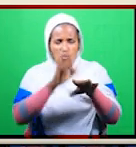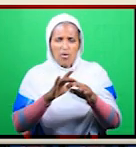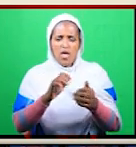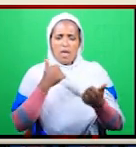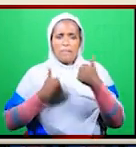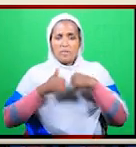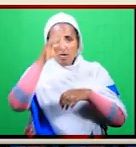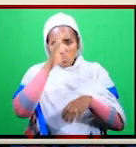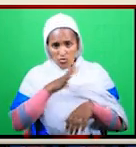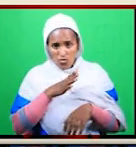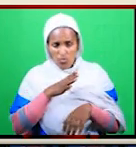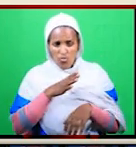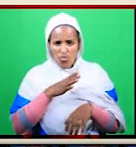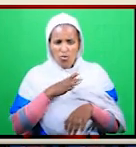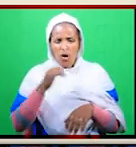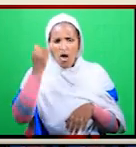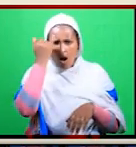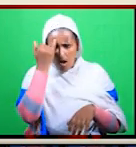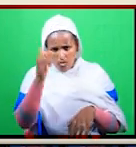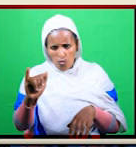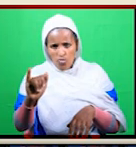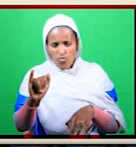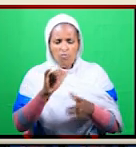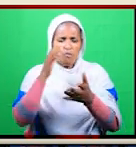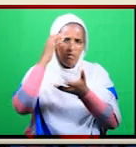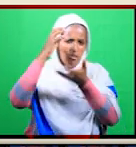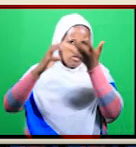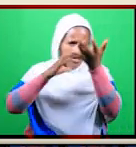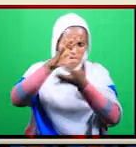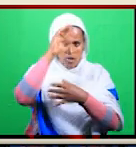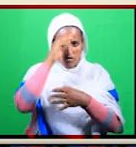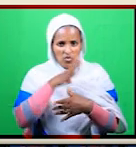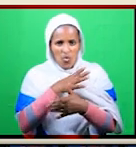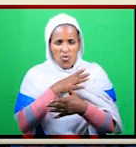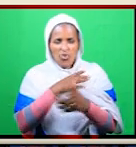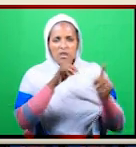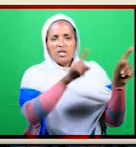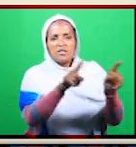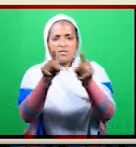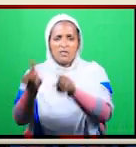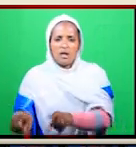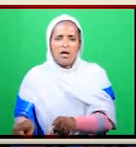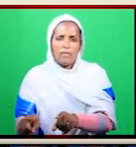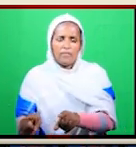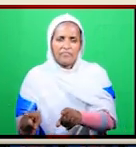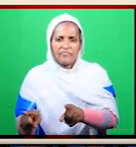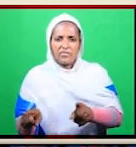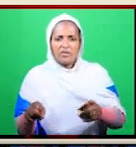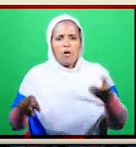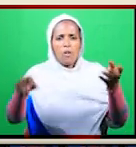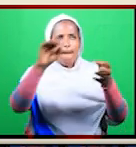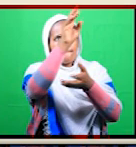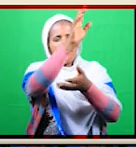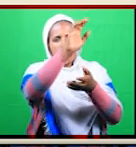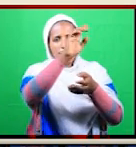ይሰጠናል፣ የሚያስፈልገንን የምንሻውን አውቆ ይሰጠናል ይልና ሳንጠራጠር የምንለምነውን ደግሞ ያደርግልናል። አንደኛ ያውቃል፣